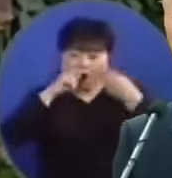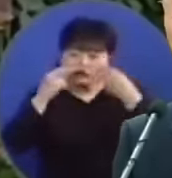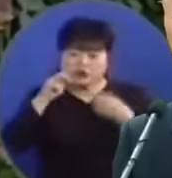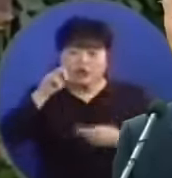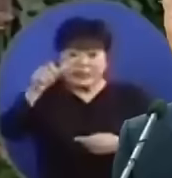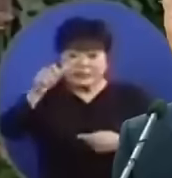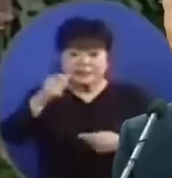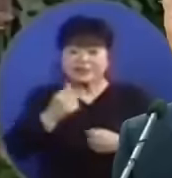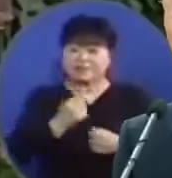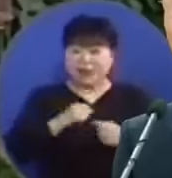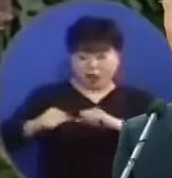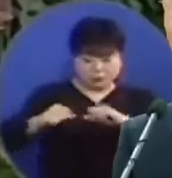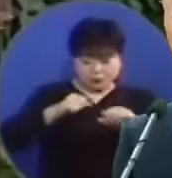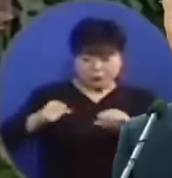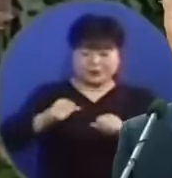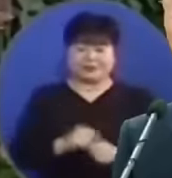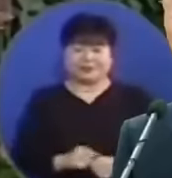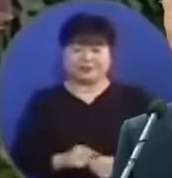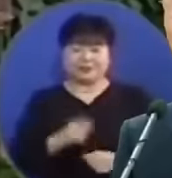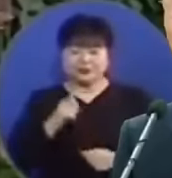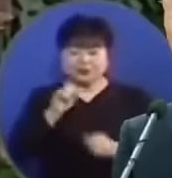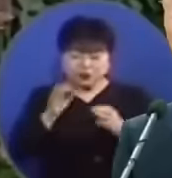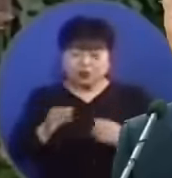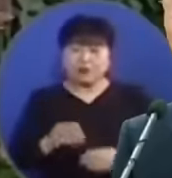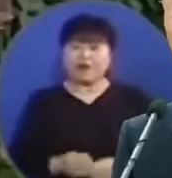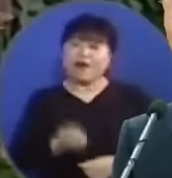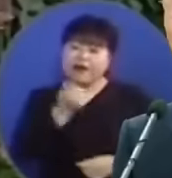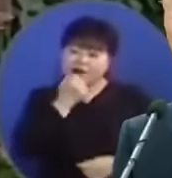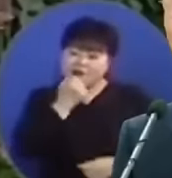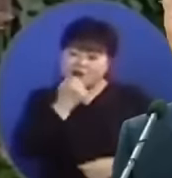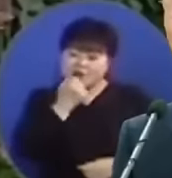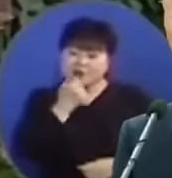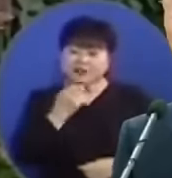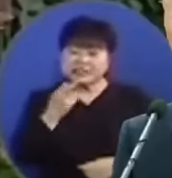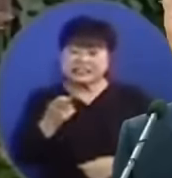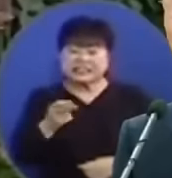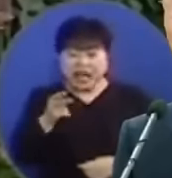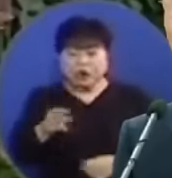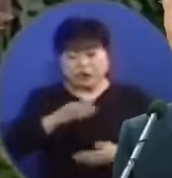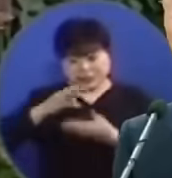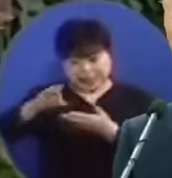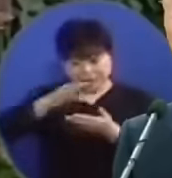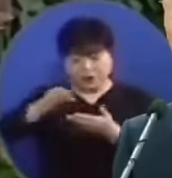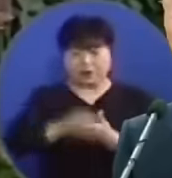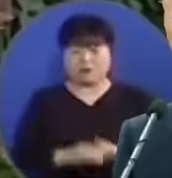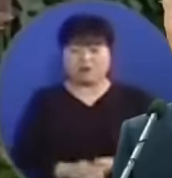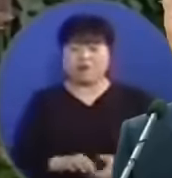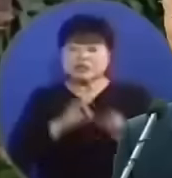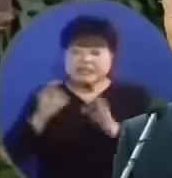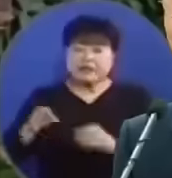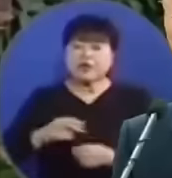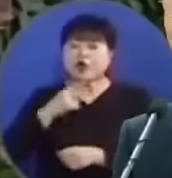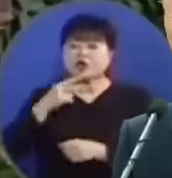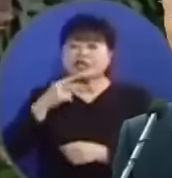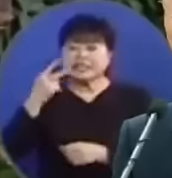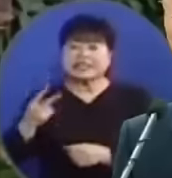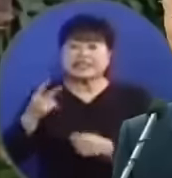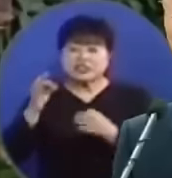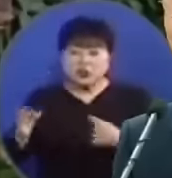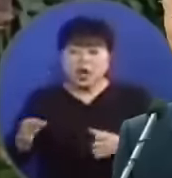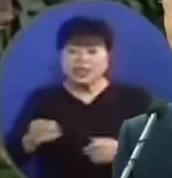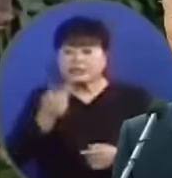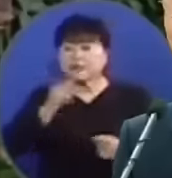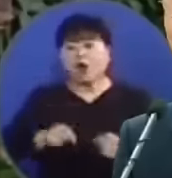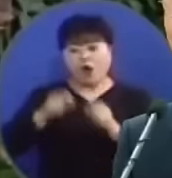15개 이상이 움직입니다. 15초만 웃어도 12칼로리가 소모되고 수명은 2일이 연장되며